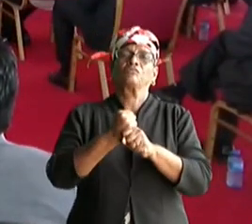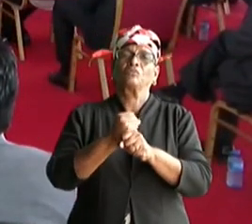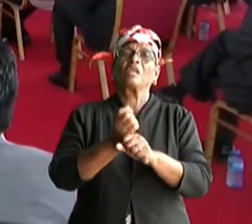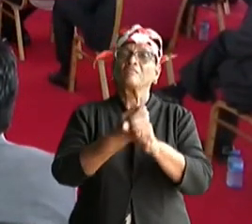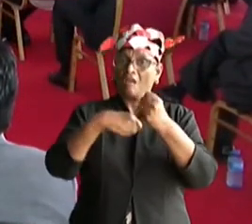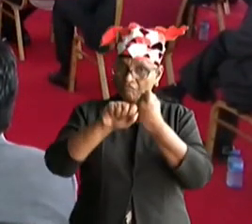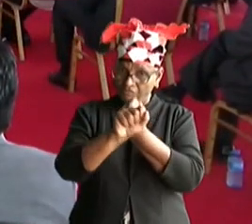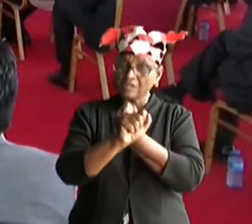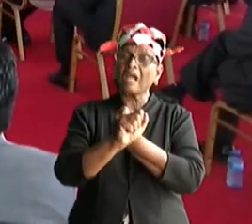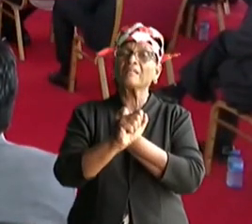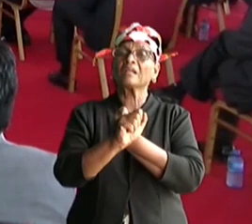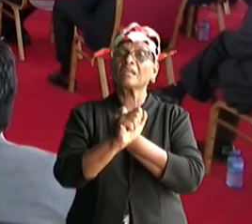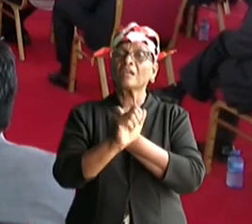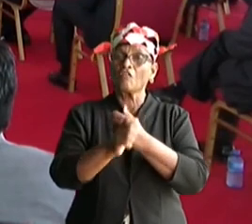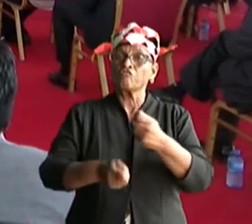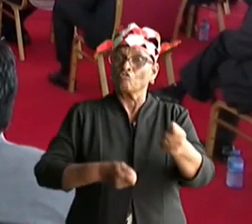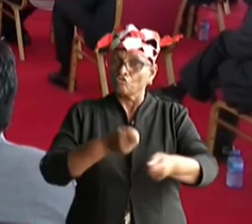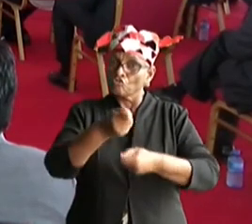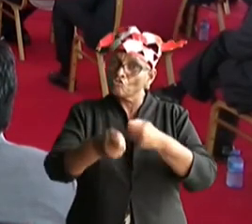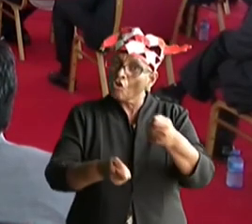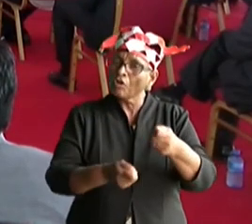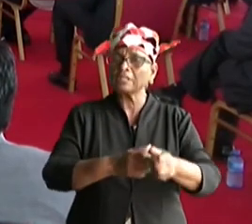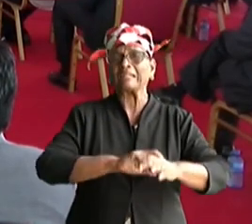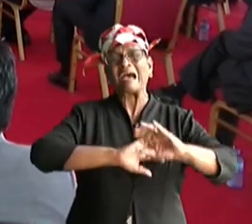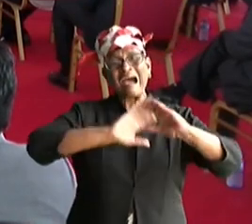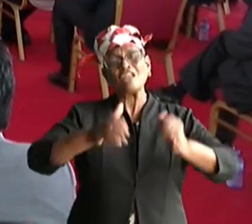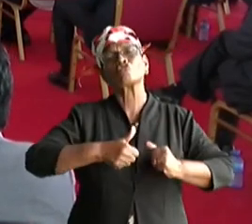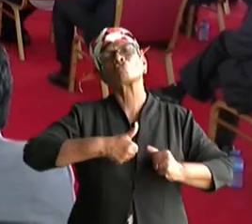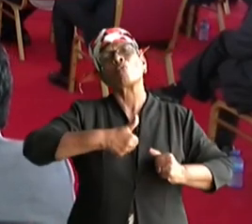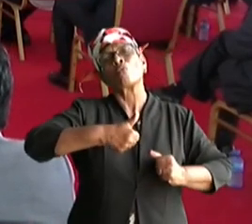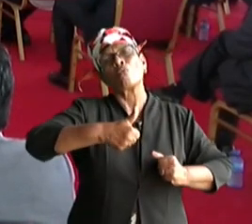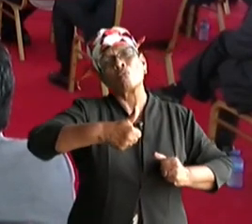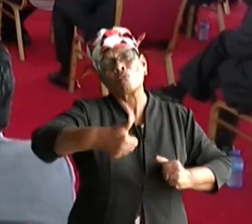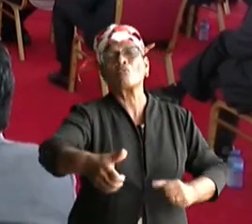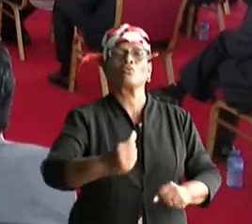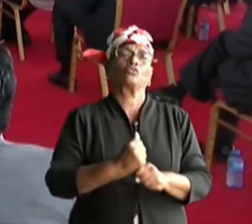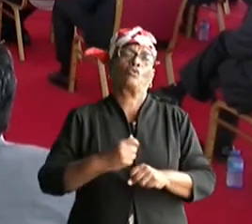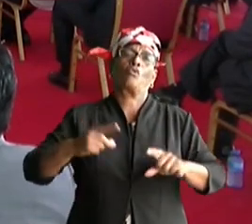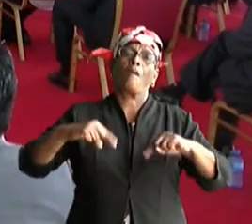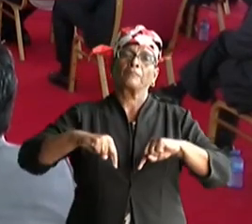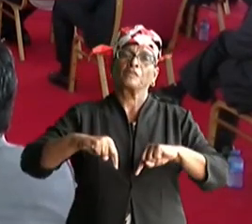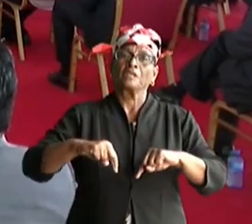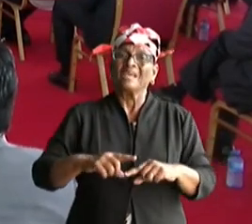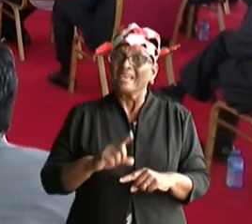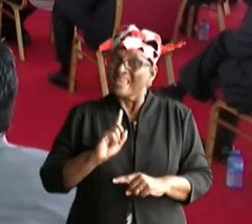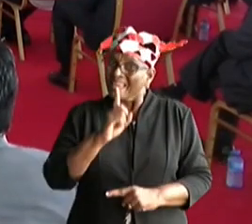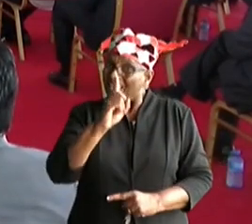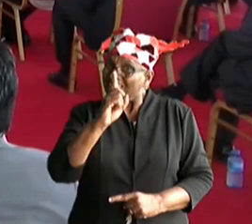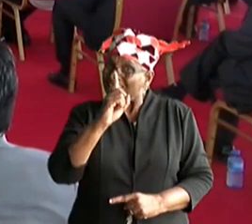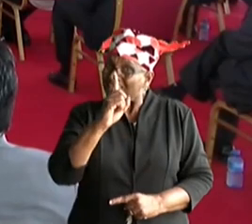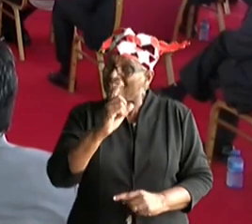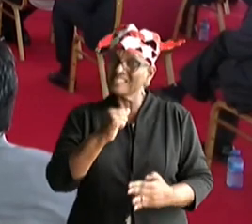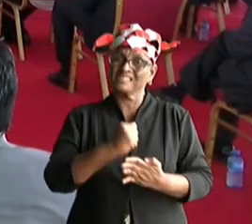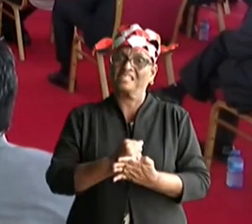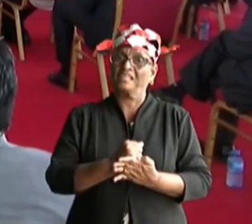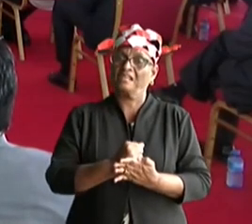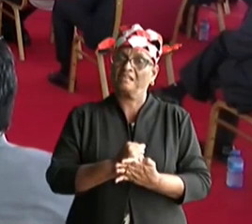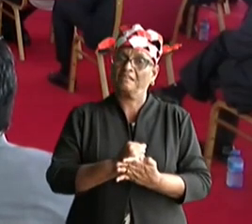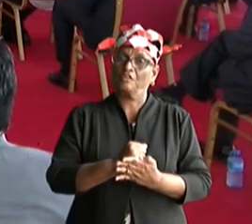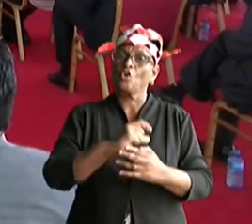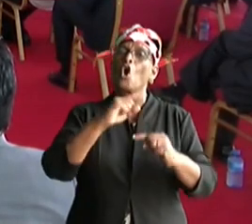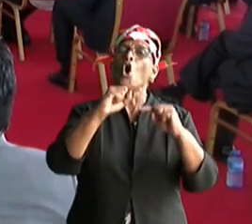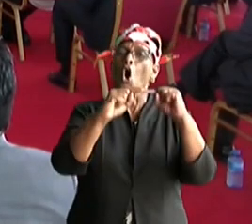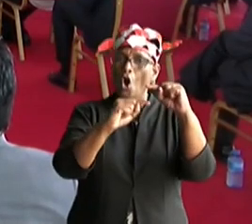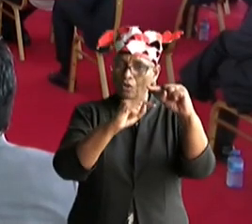die ervoor zorg draagt dat het tot een goed eind komt. Eén ding is zeker, ontwikkeling